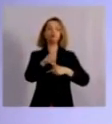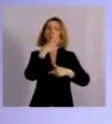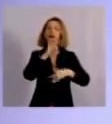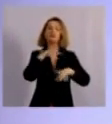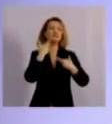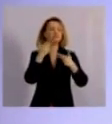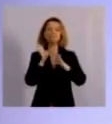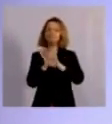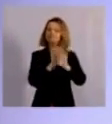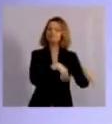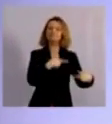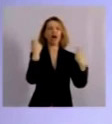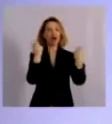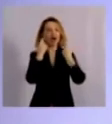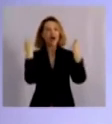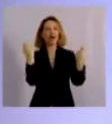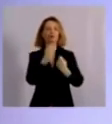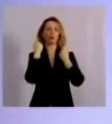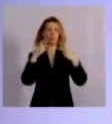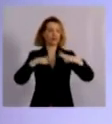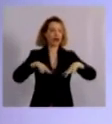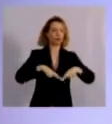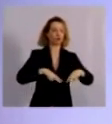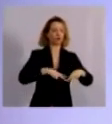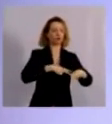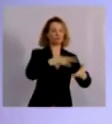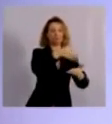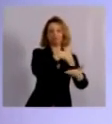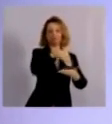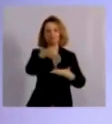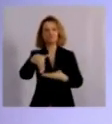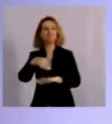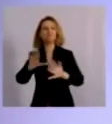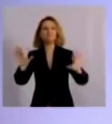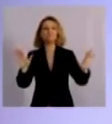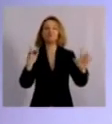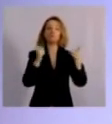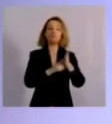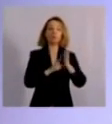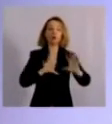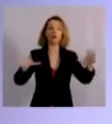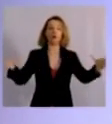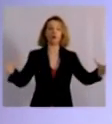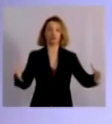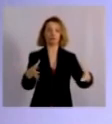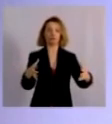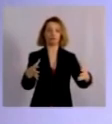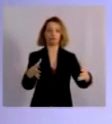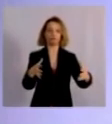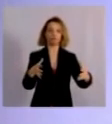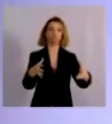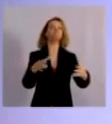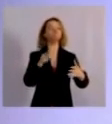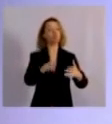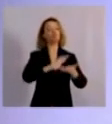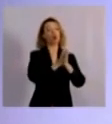δημοκρατικό κήρυγμα της σύγχρονης παγκόσμιας ιστορίας. Ο Εράσμους είχε